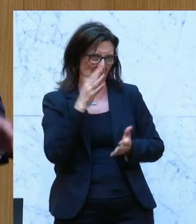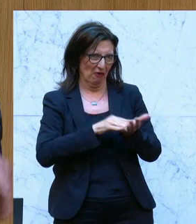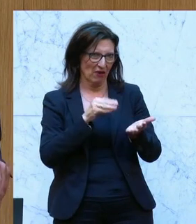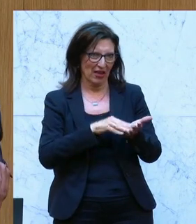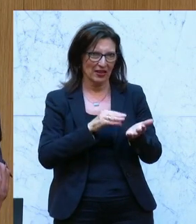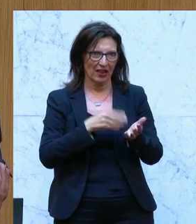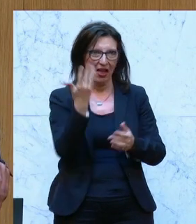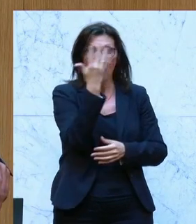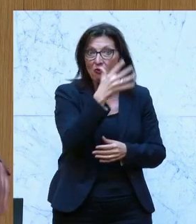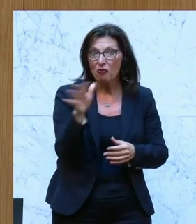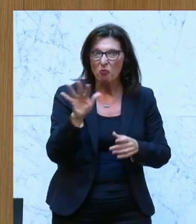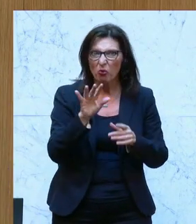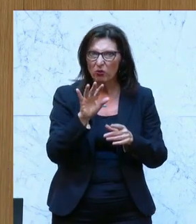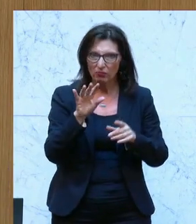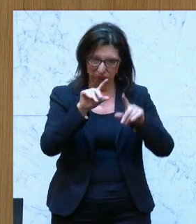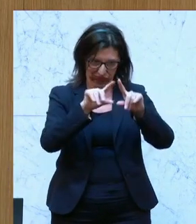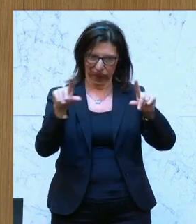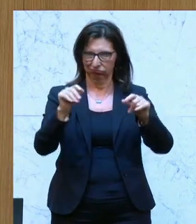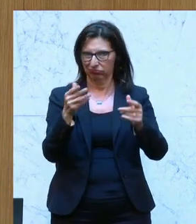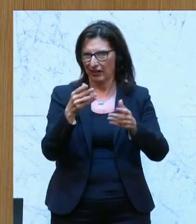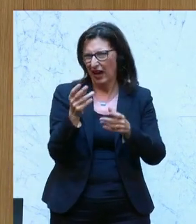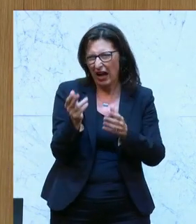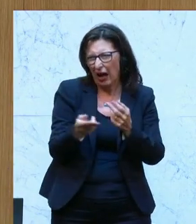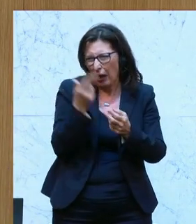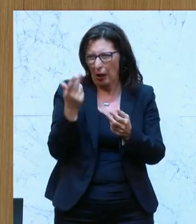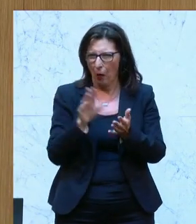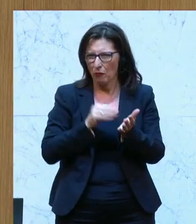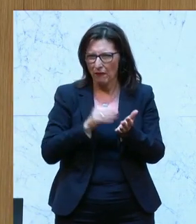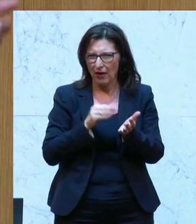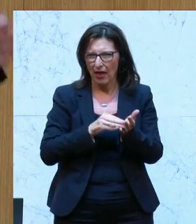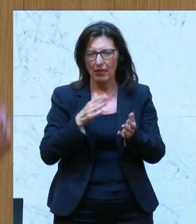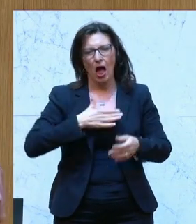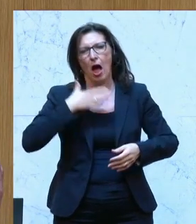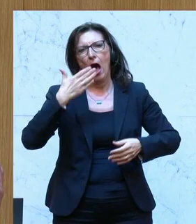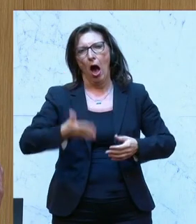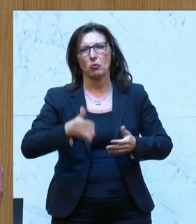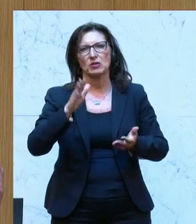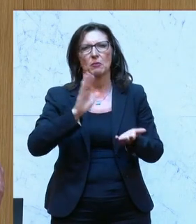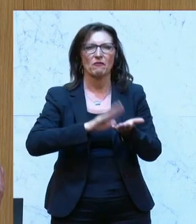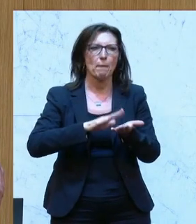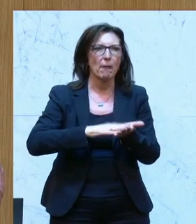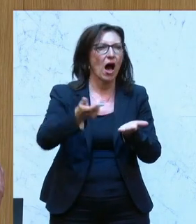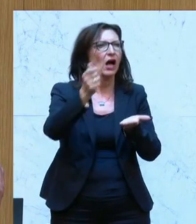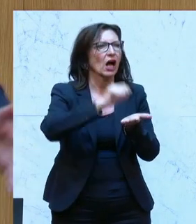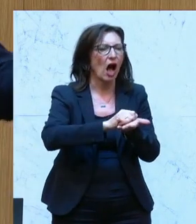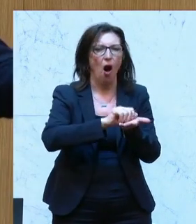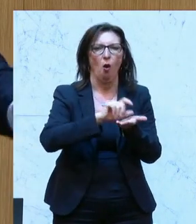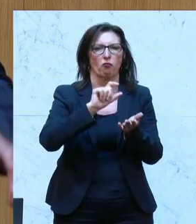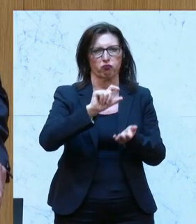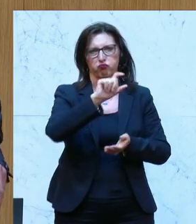den 500-Euro-Schein benutzt, muss man ehrlicherweise sagen, außer vielleicht bei größeren Parkhäufen. Klassisches